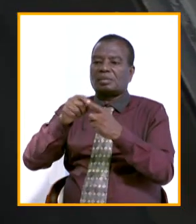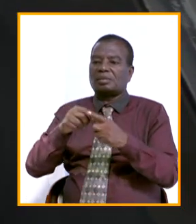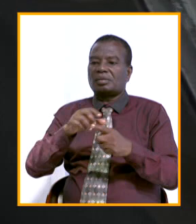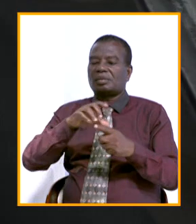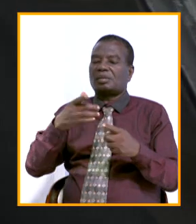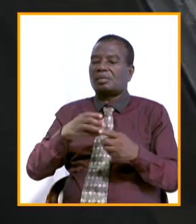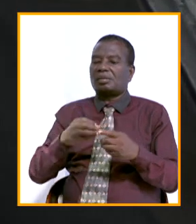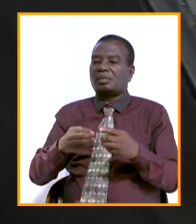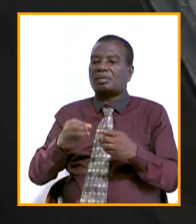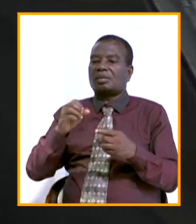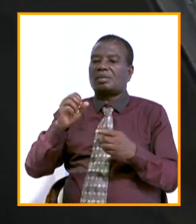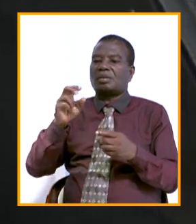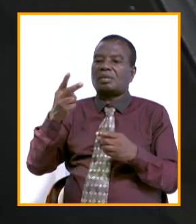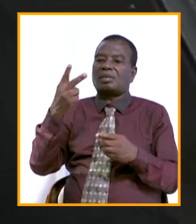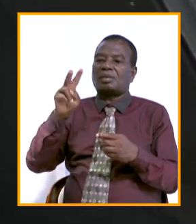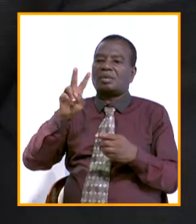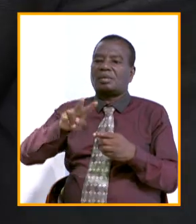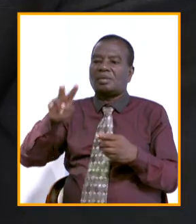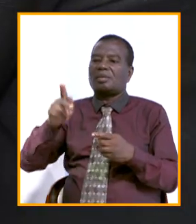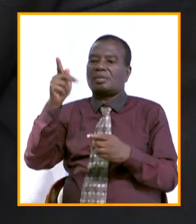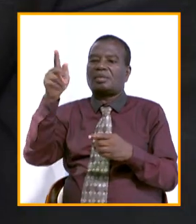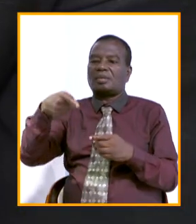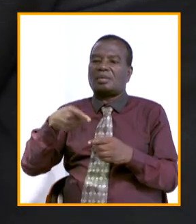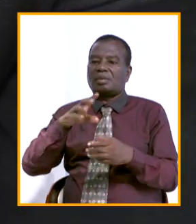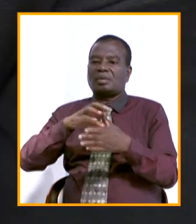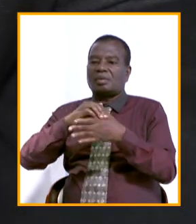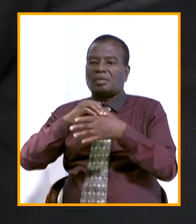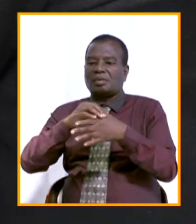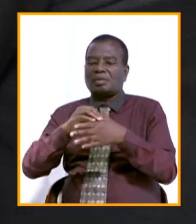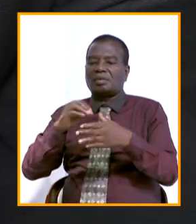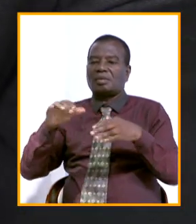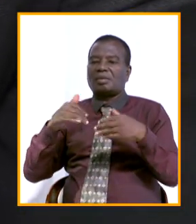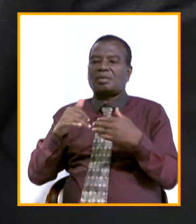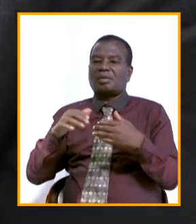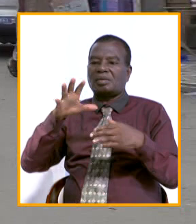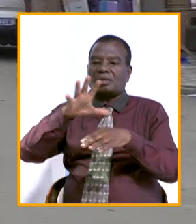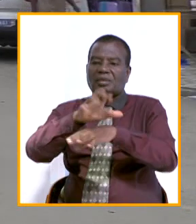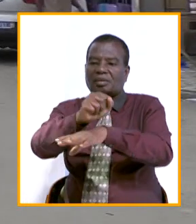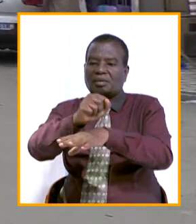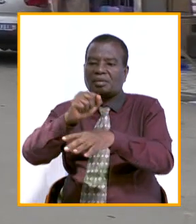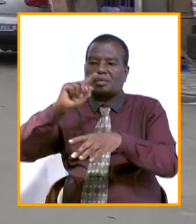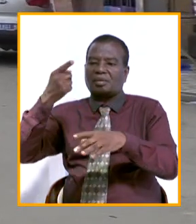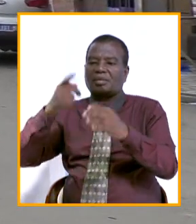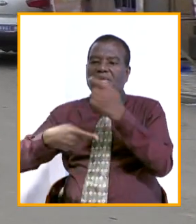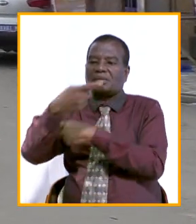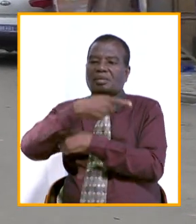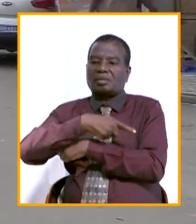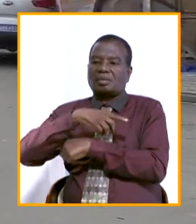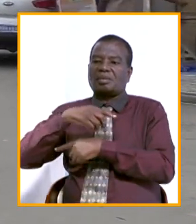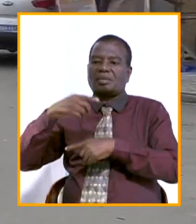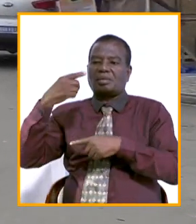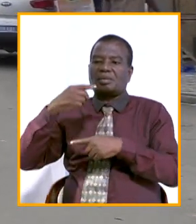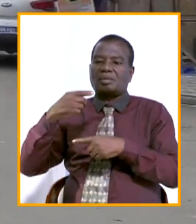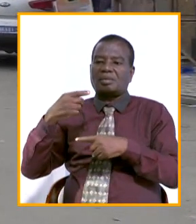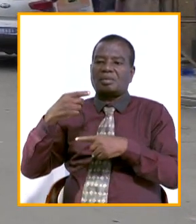alimentaires, un peu plus de 22 kg de viande de bœuf saisis en cette première journée de contrôle. Selon Dr